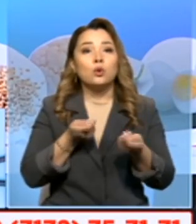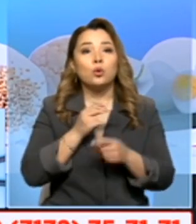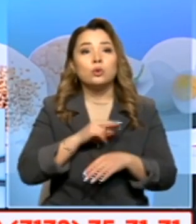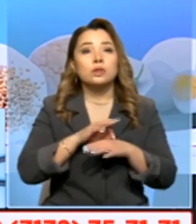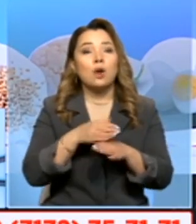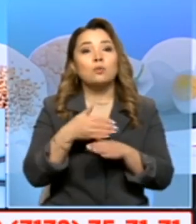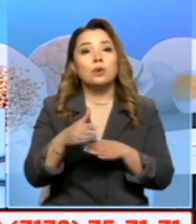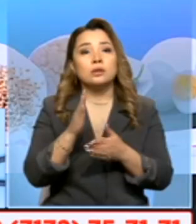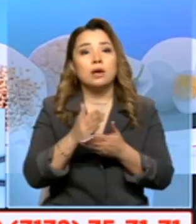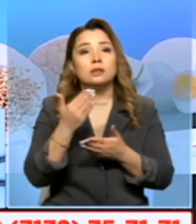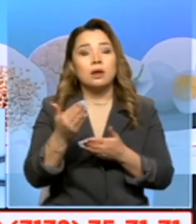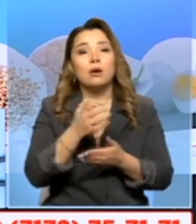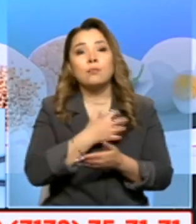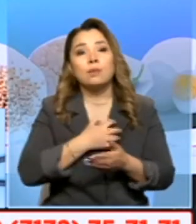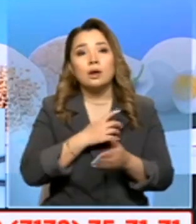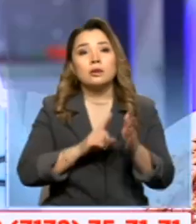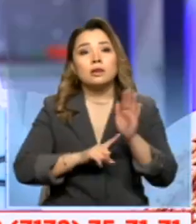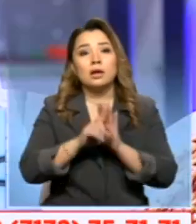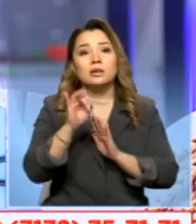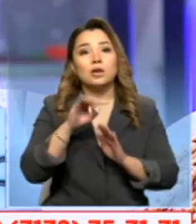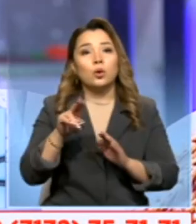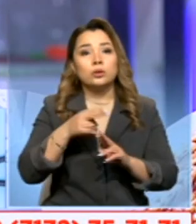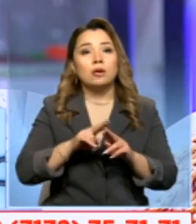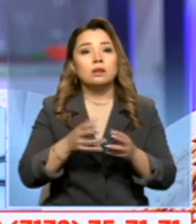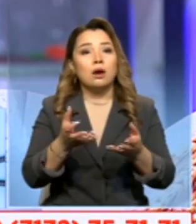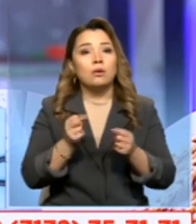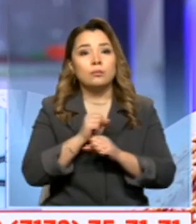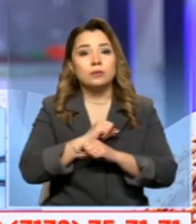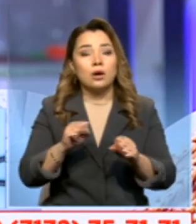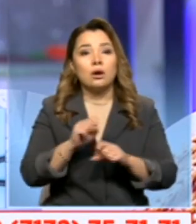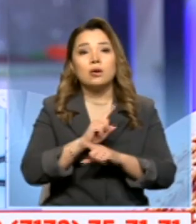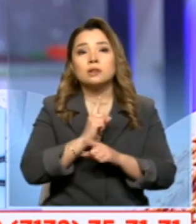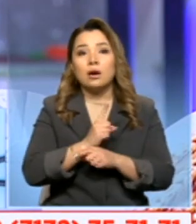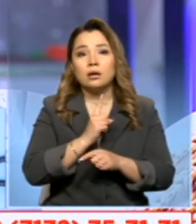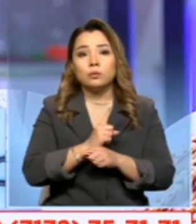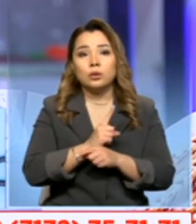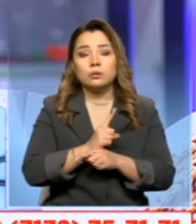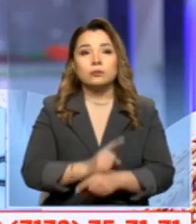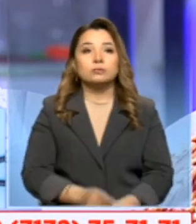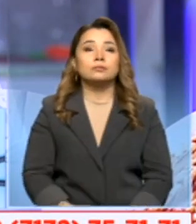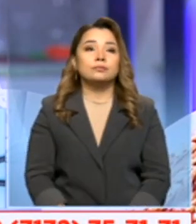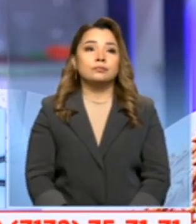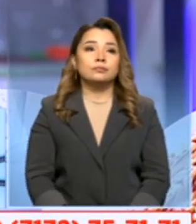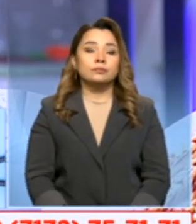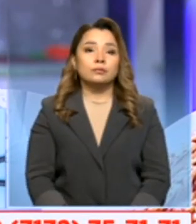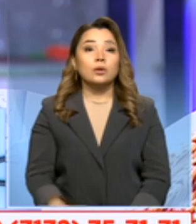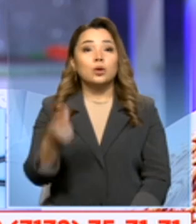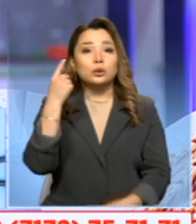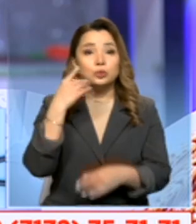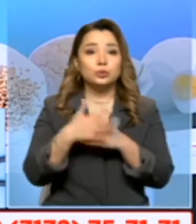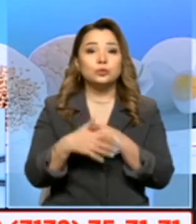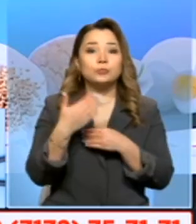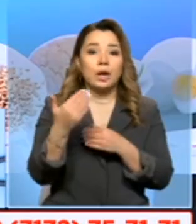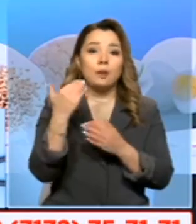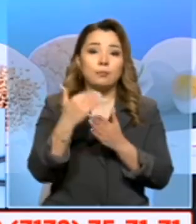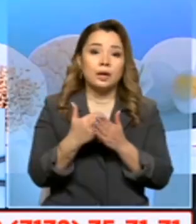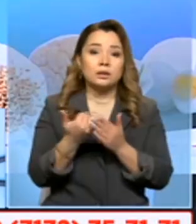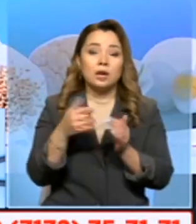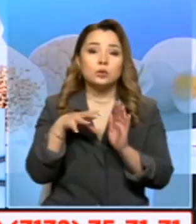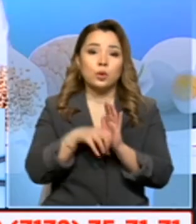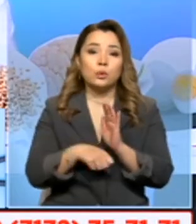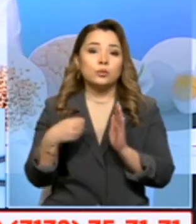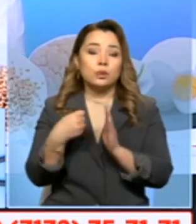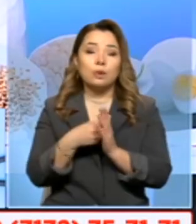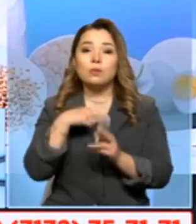соғанда бөлінеді. Ең бастысы бұл жерде йодты қабылдамаймыз. Мүлден болмайды. Дәулет, сізге түсінікті деп ойлайын, бағдарламаның соңына